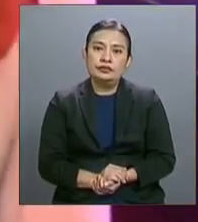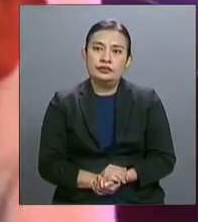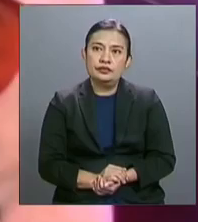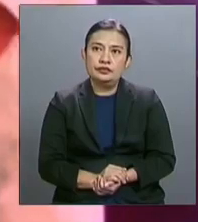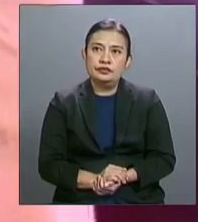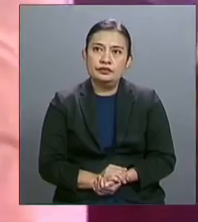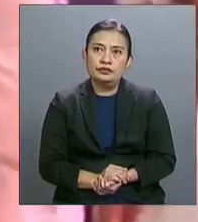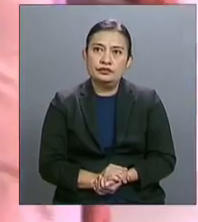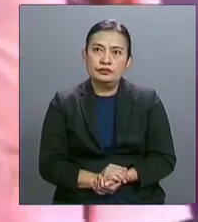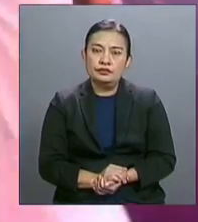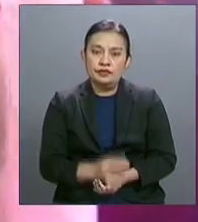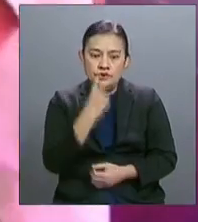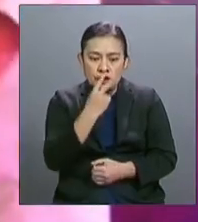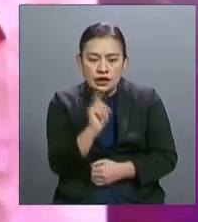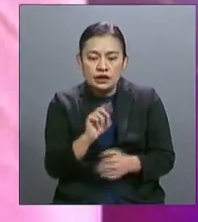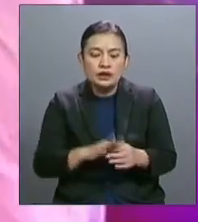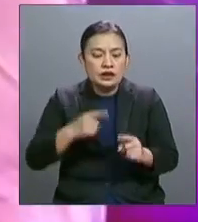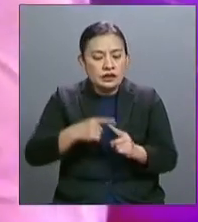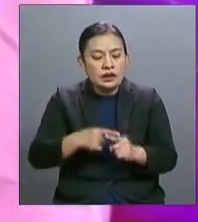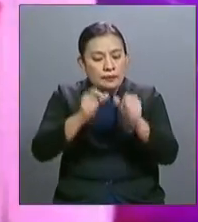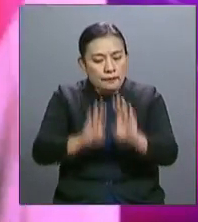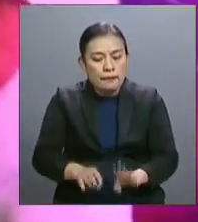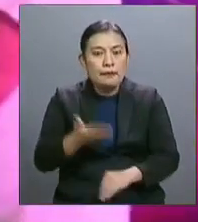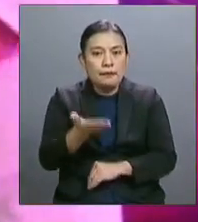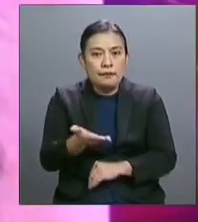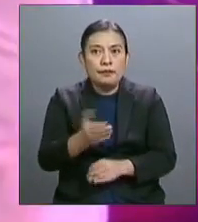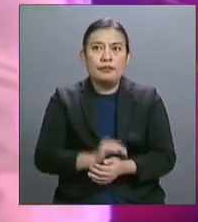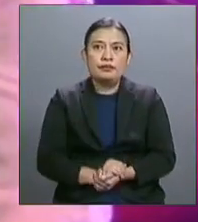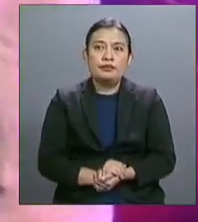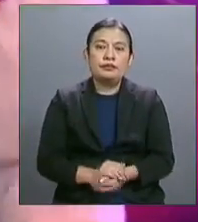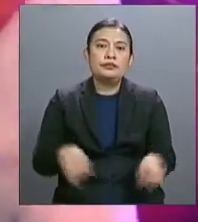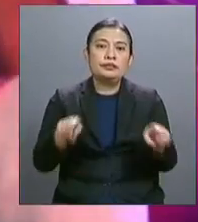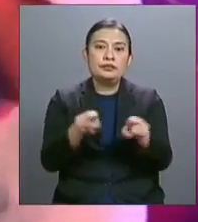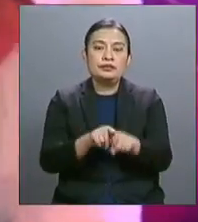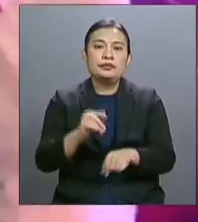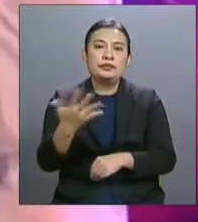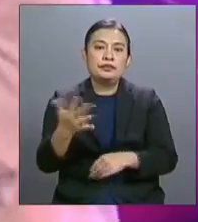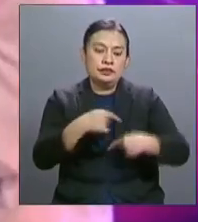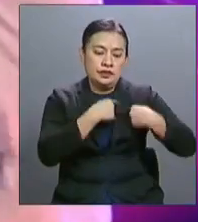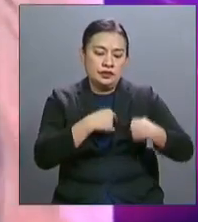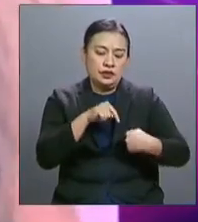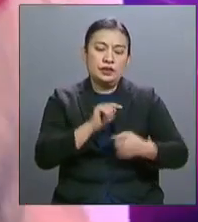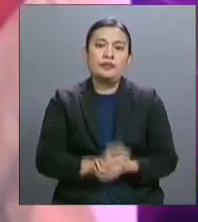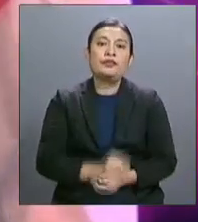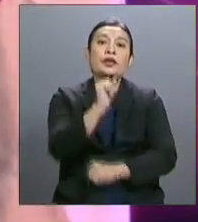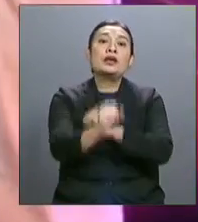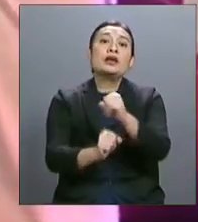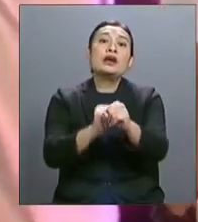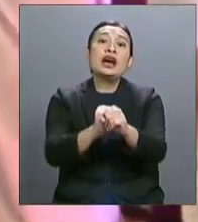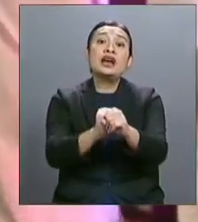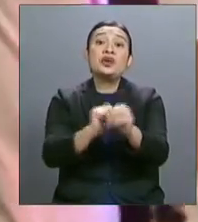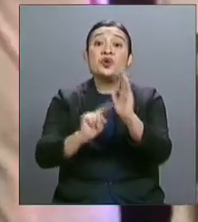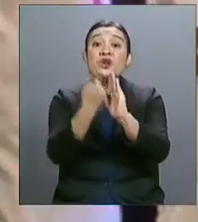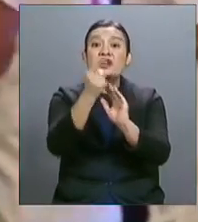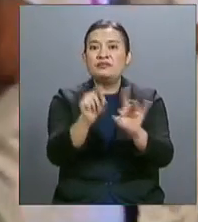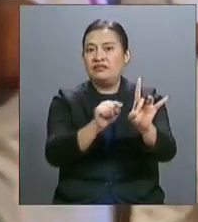เก็บคำเดินกระทำยำที่ทำเหมือนถ้าไม่มีหู เข้าสู่วัยเลข8แต่ยังแข็งแรงเกินอ